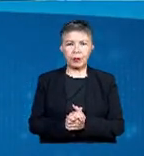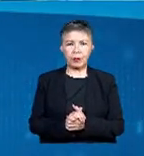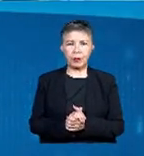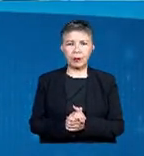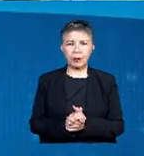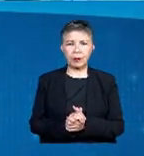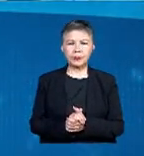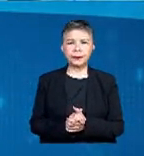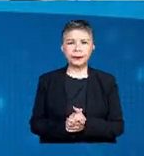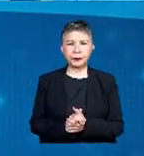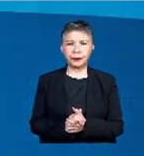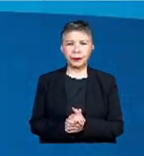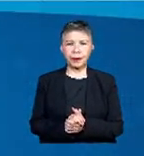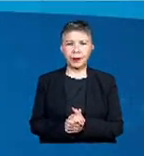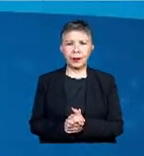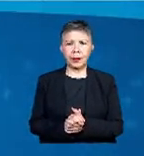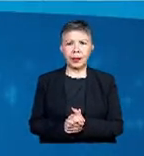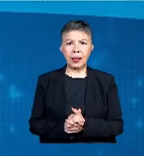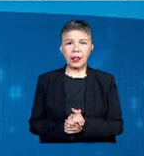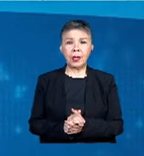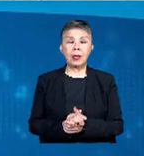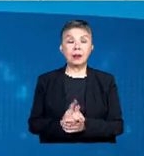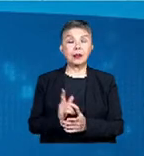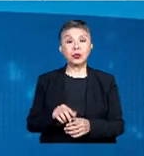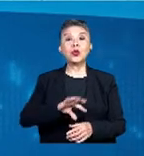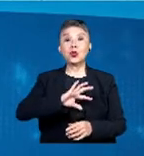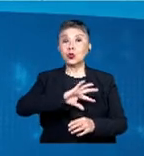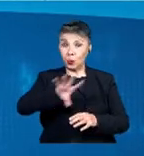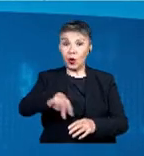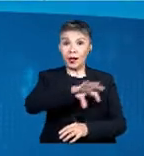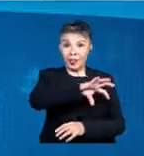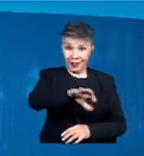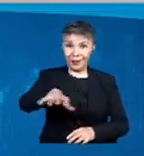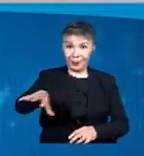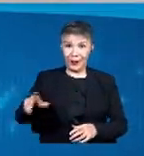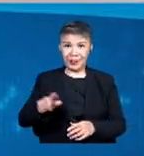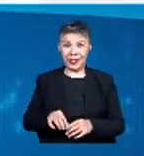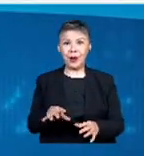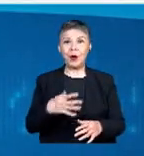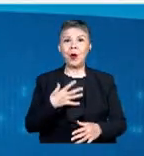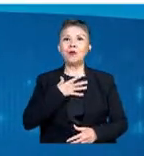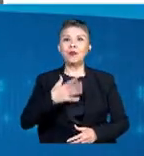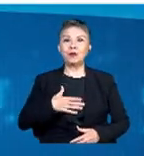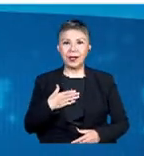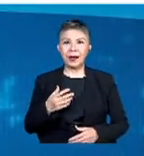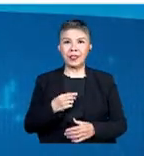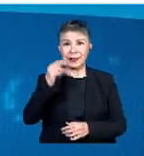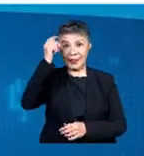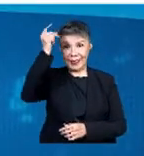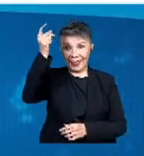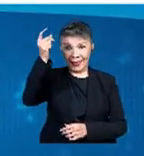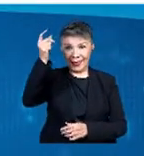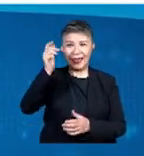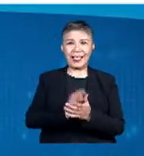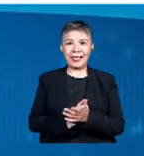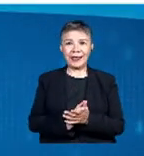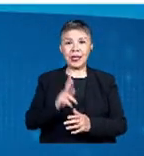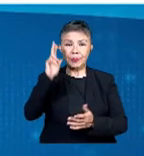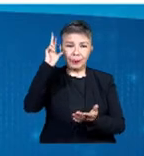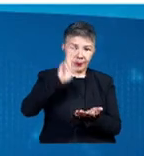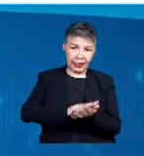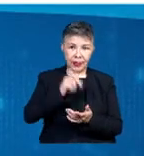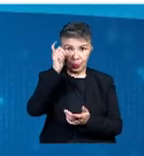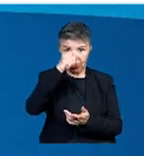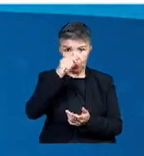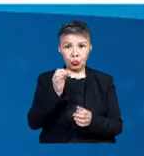Ya, baik. Ya, tentu semua daerah nampaknya ya memiliki rencana dan juga kebijakan